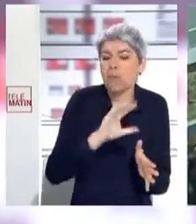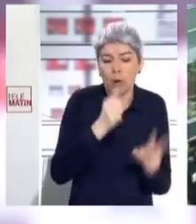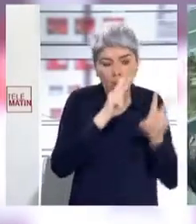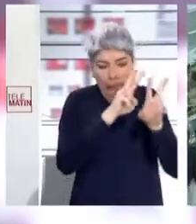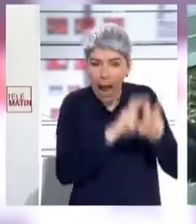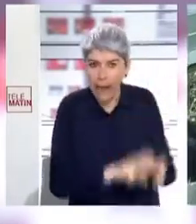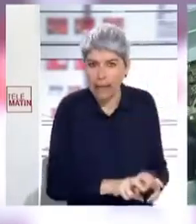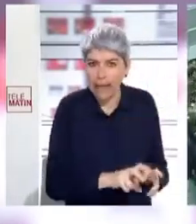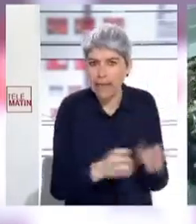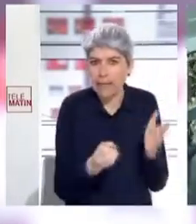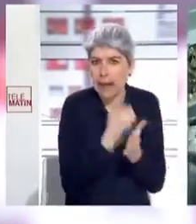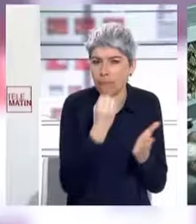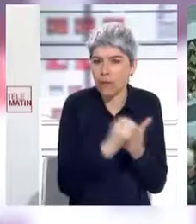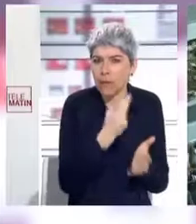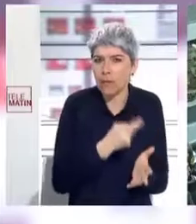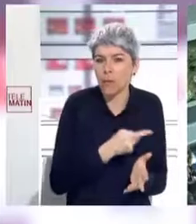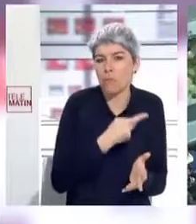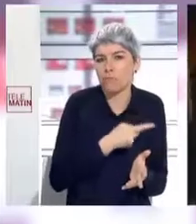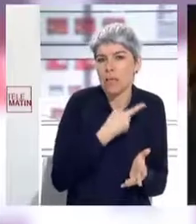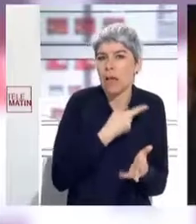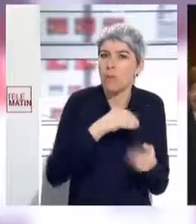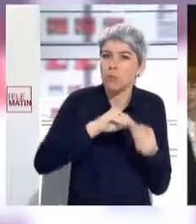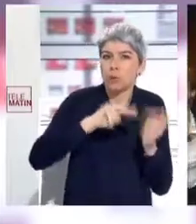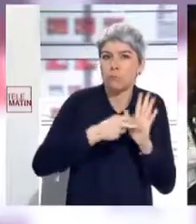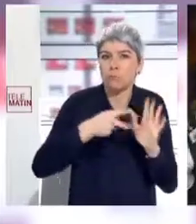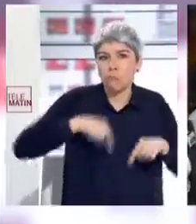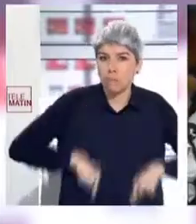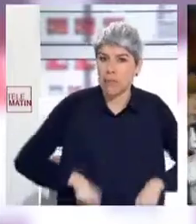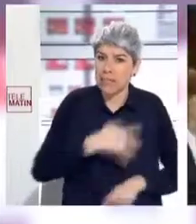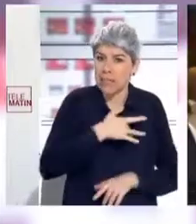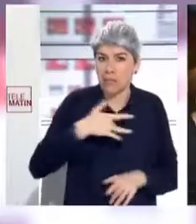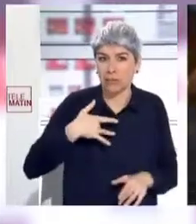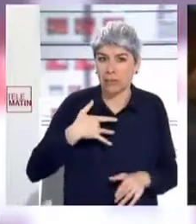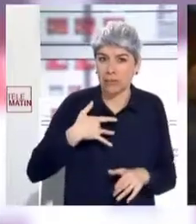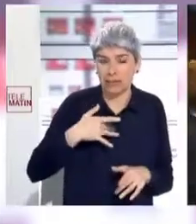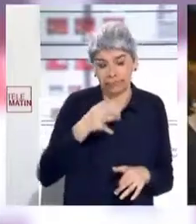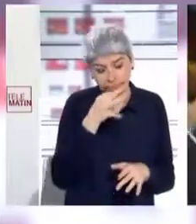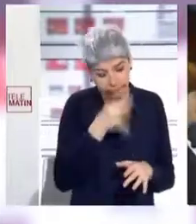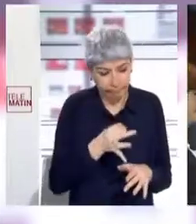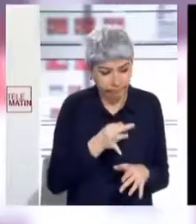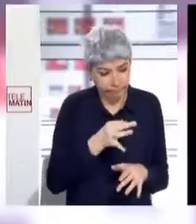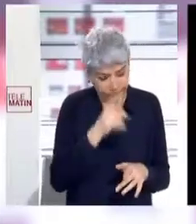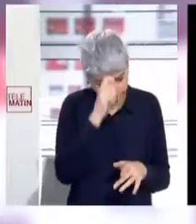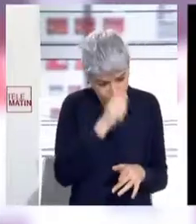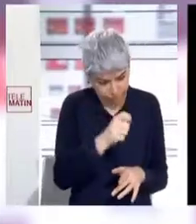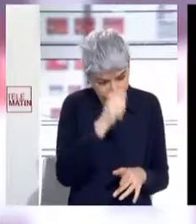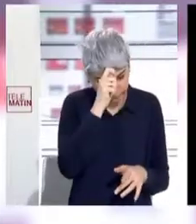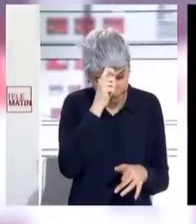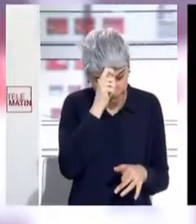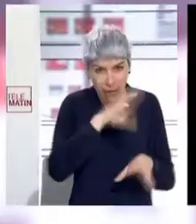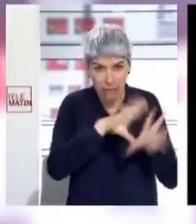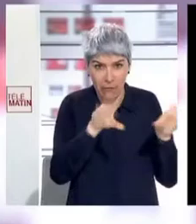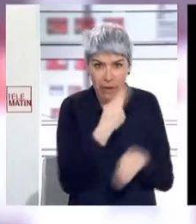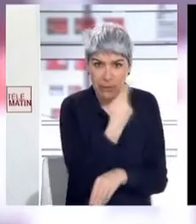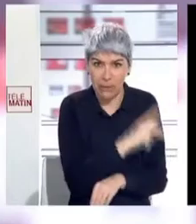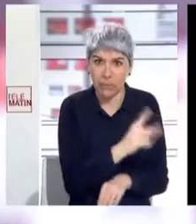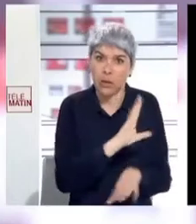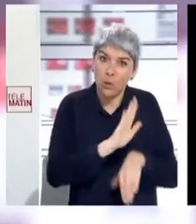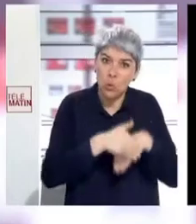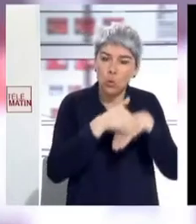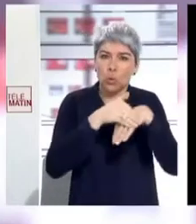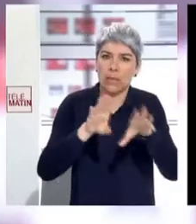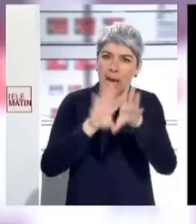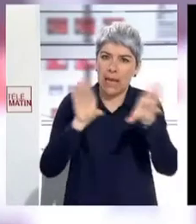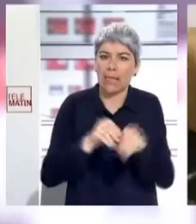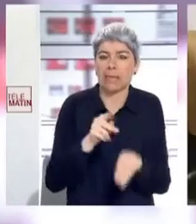données médicales et techniques. La ministre de la Santé, Marisol Touraine, a transmis ses condoléances à la famille du patient et apporté son soutien aux